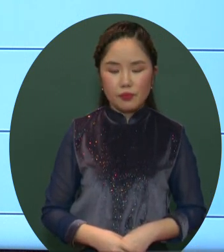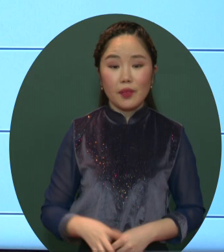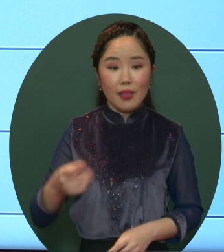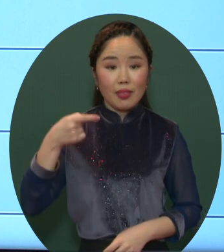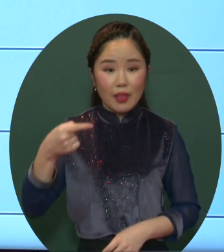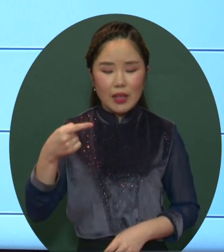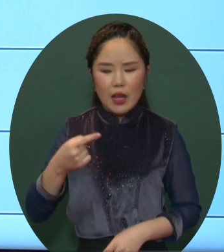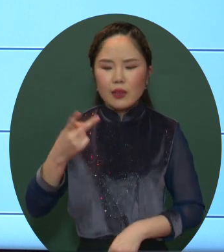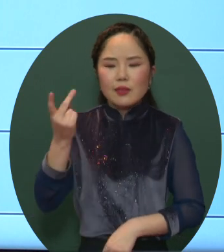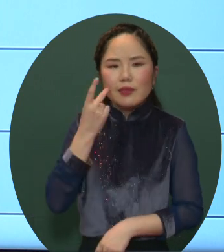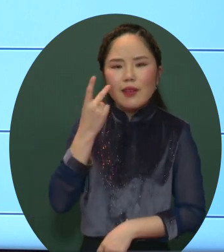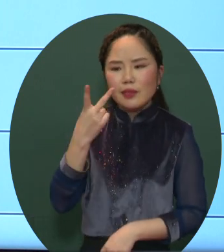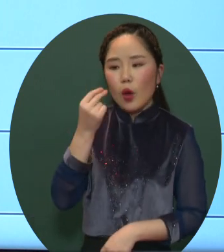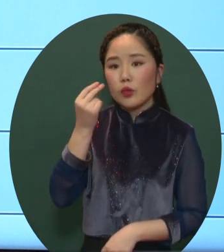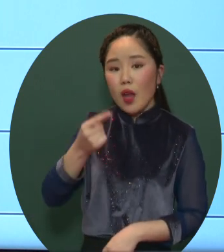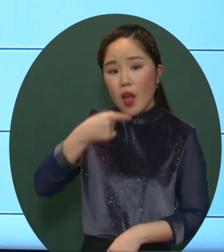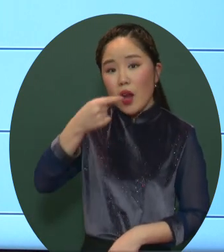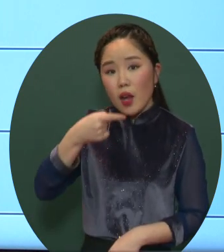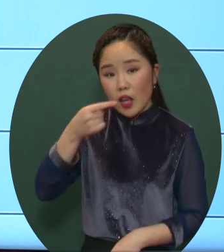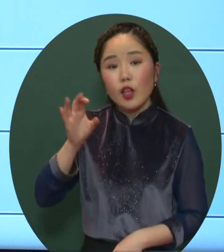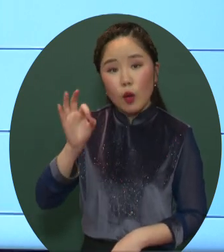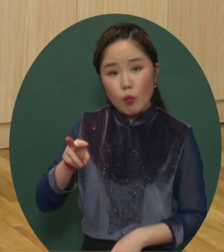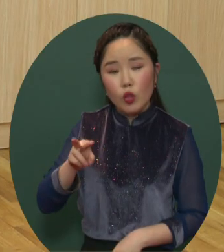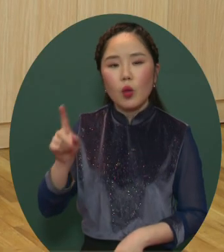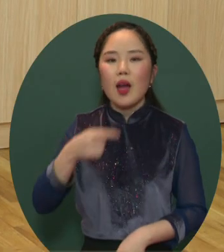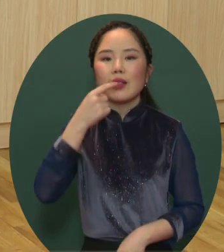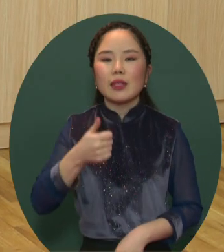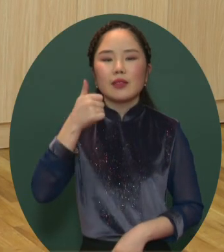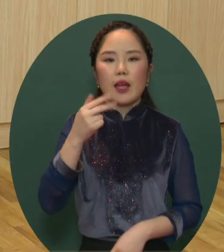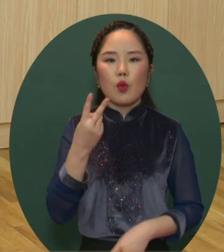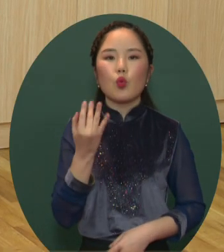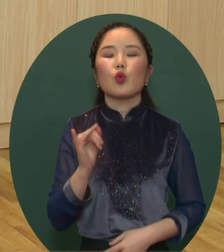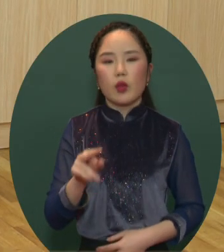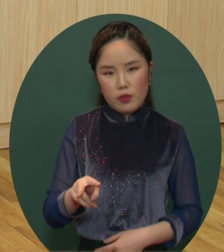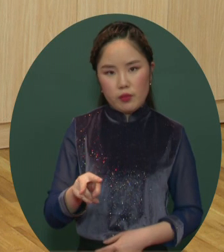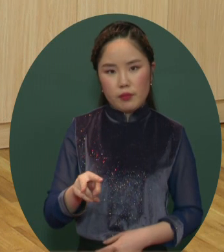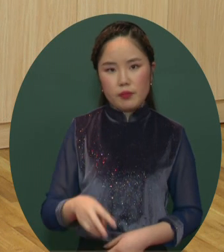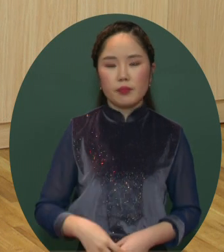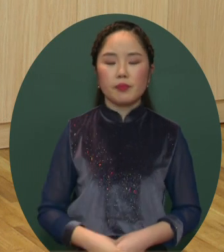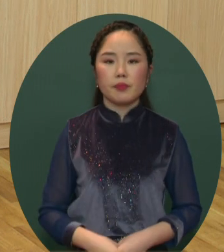Ямагт үннийг өгүүлэх гэдэг бол хилээр үйлдэх сайн үйл юм байна.